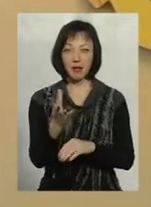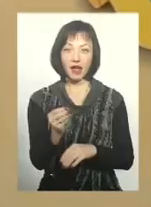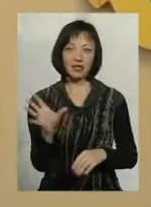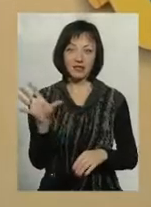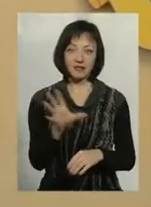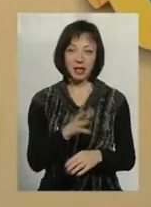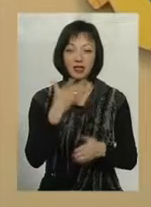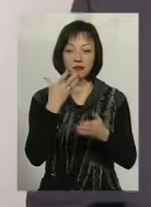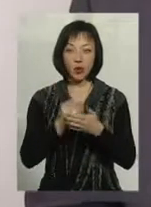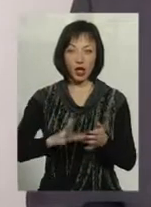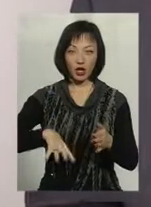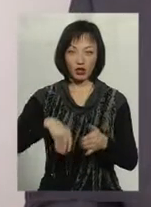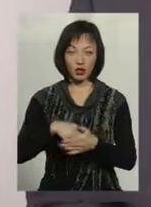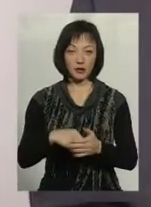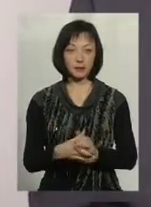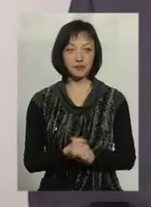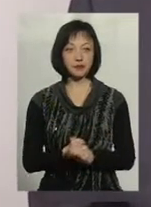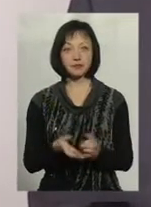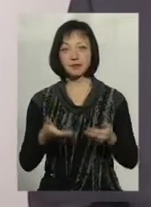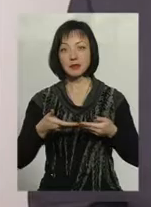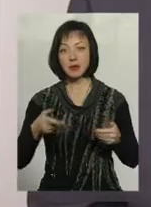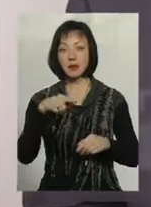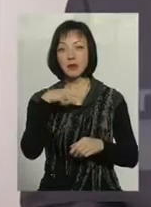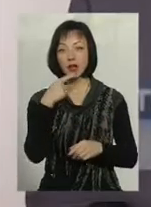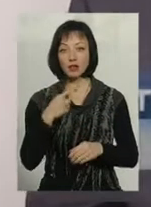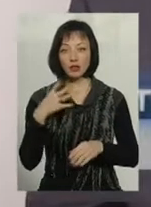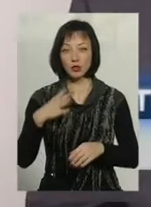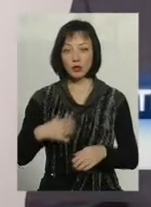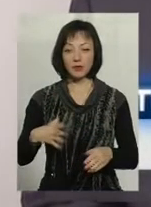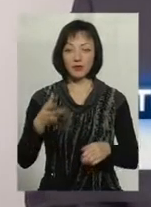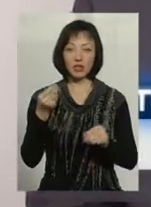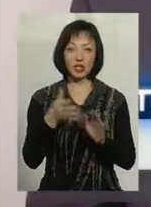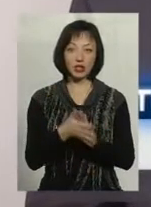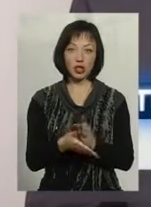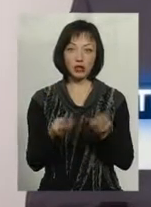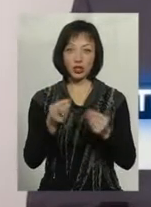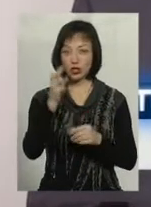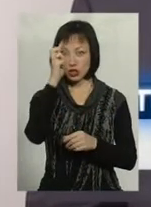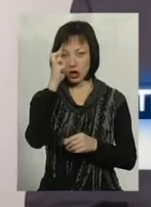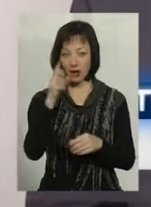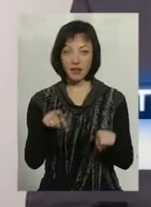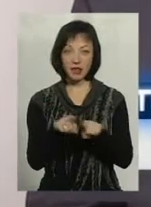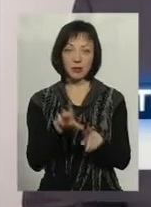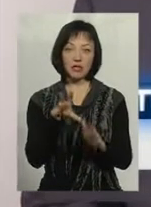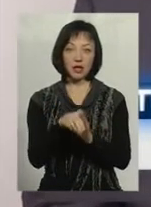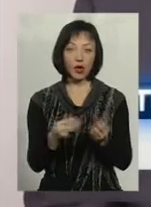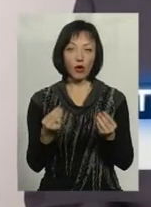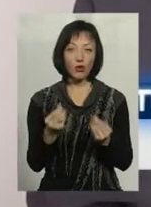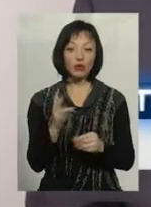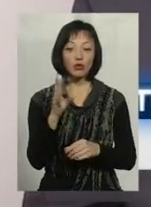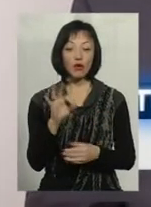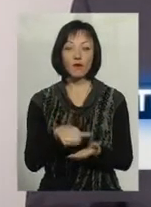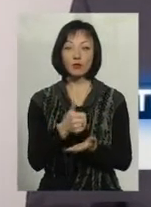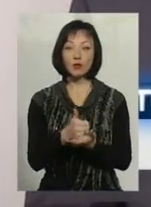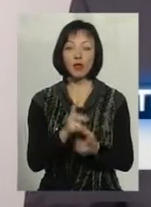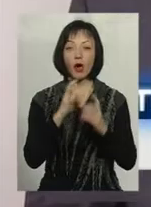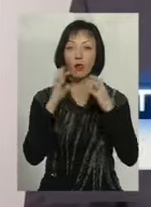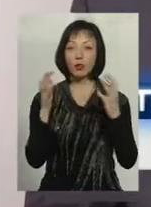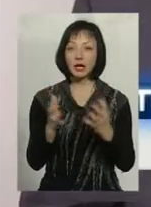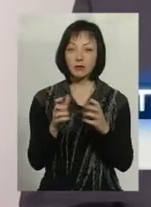державної субвенції виплачуватимуться лише зарплата медикам та освітянам. Натомість комунальні витрати та утримання обслуговуючого